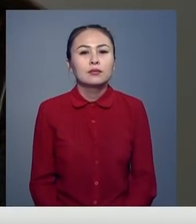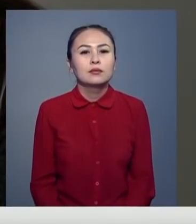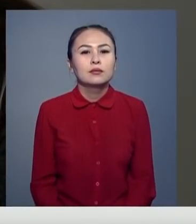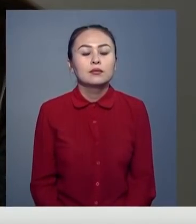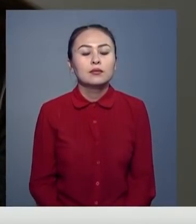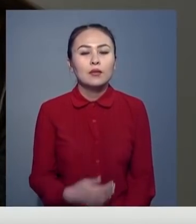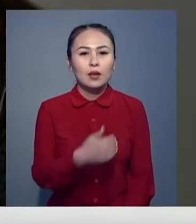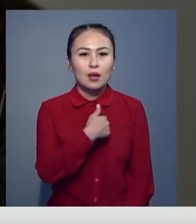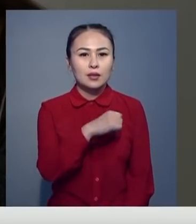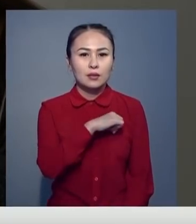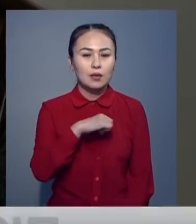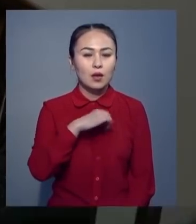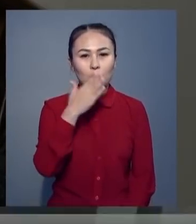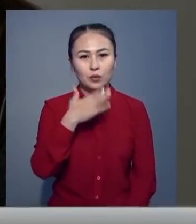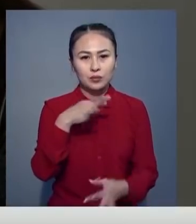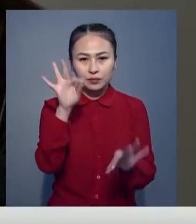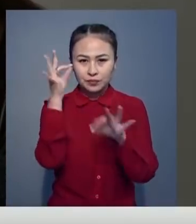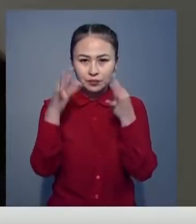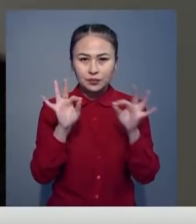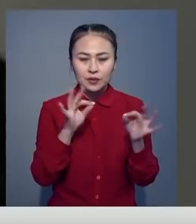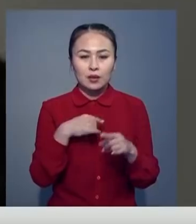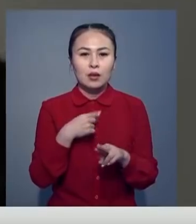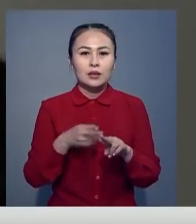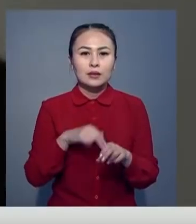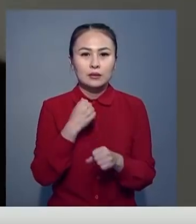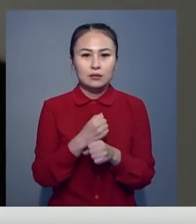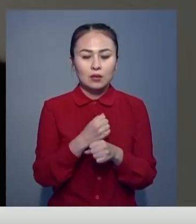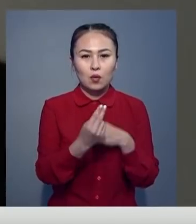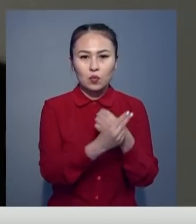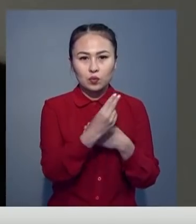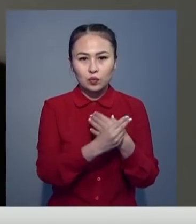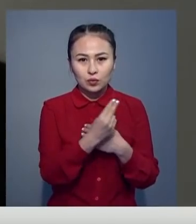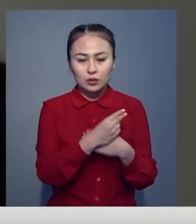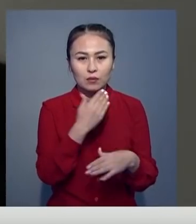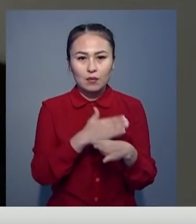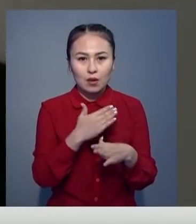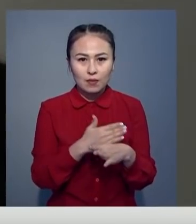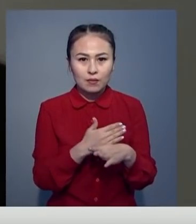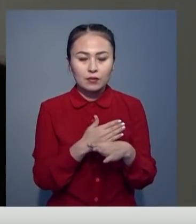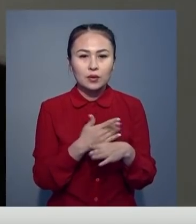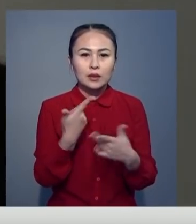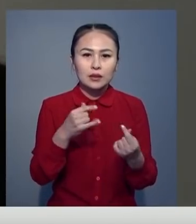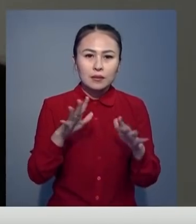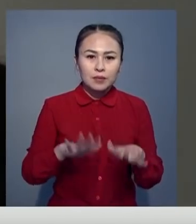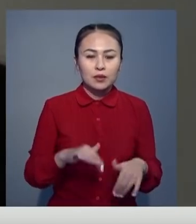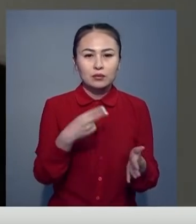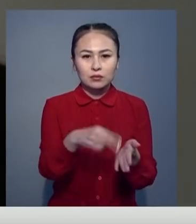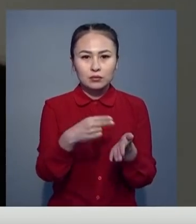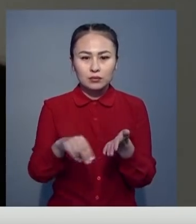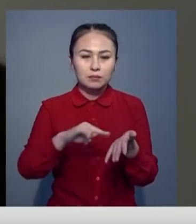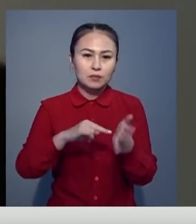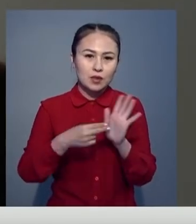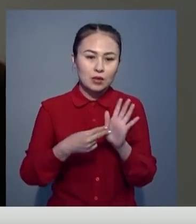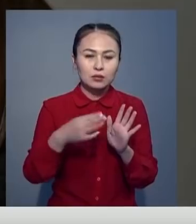басынан макияжды оқып бастадым. Оқытқан апайымыз өзі көмектесті, қаяқтан не алу керек екенін бизнес планмен